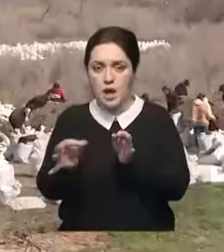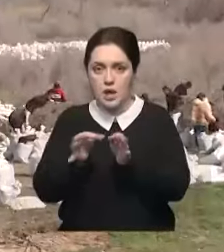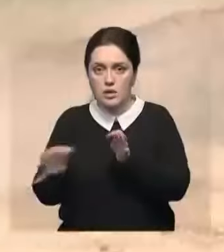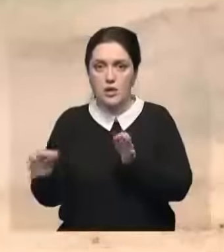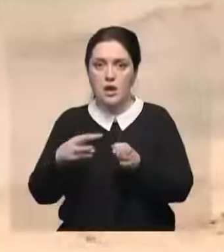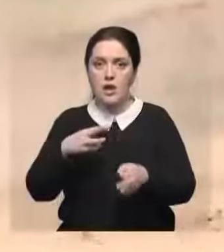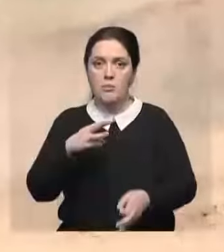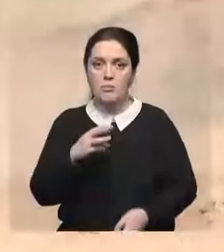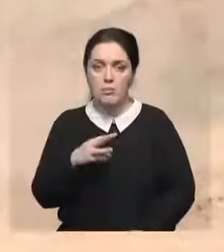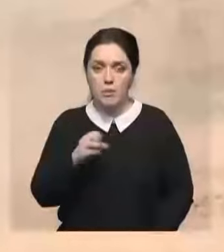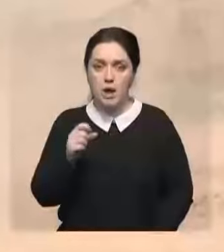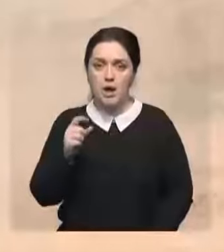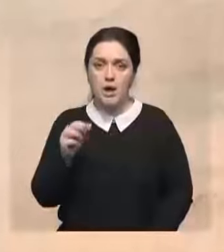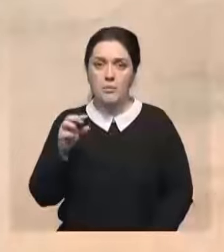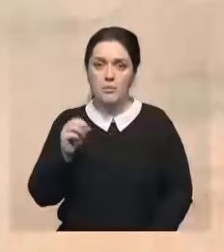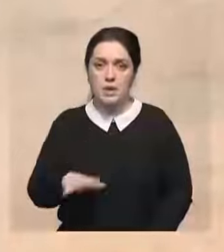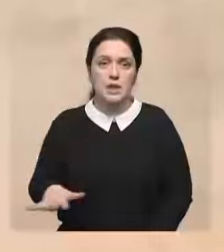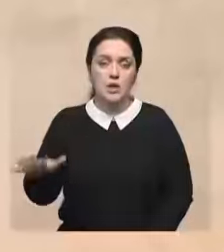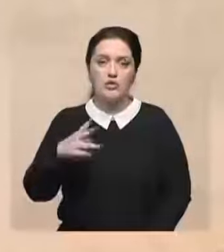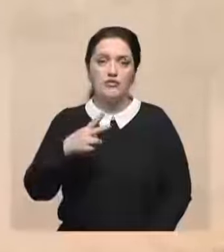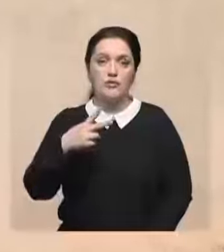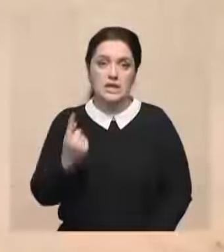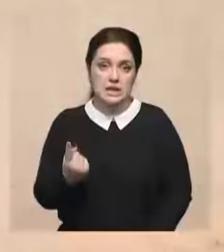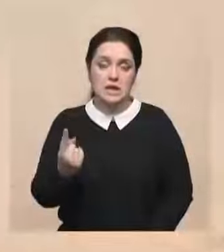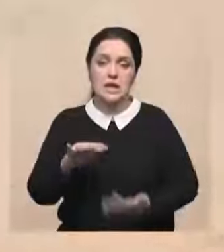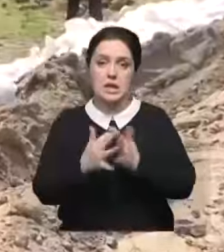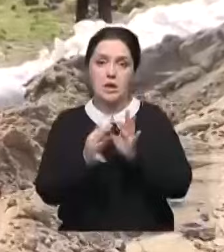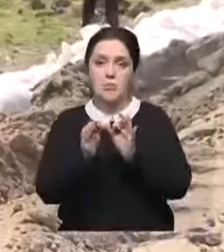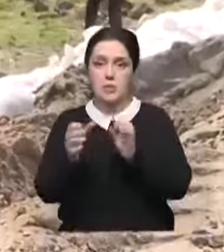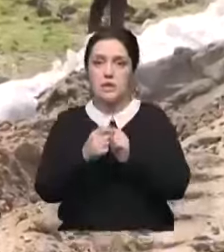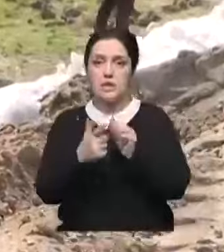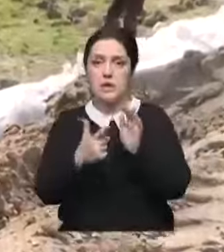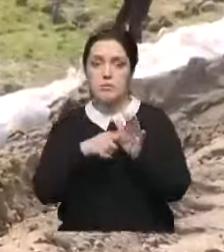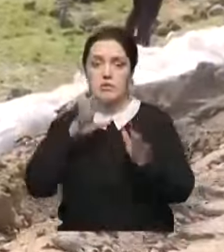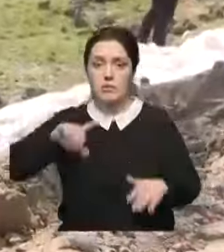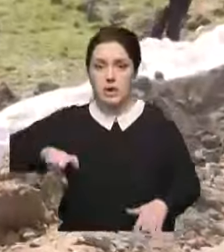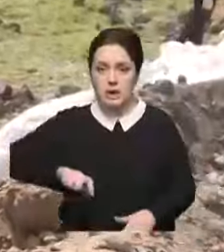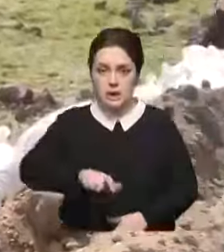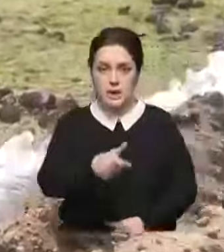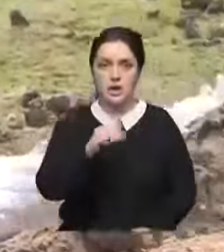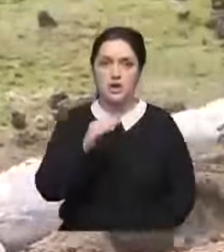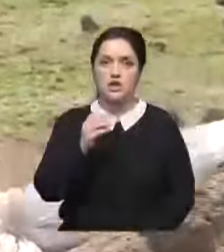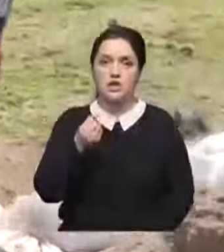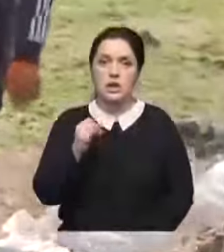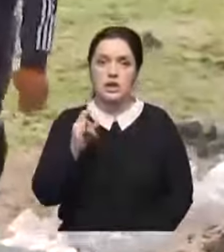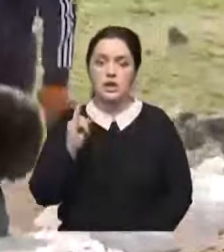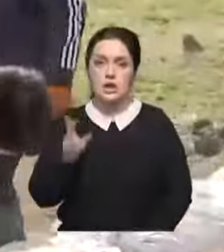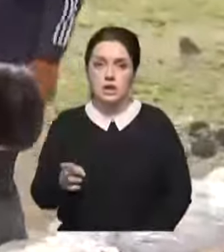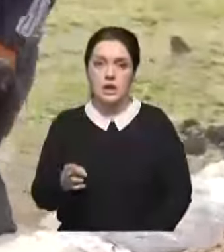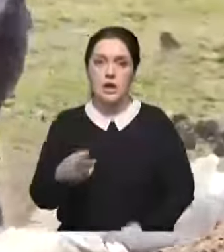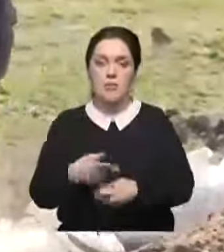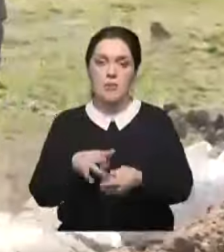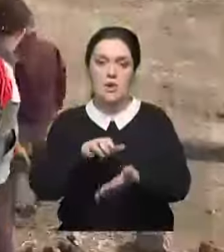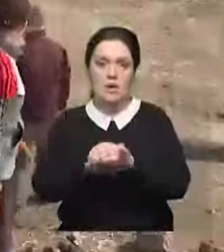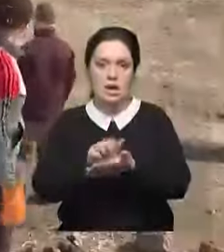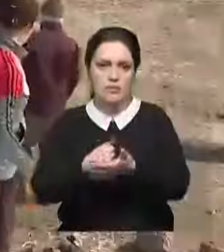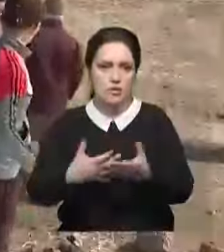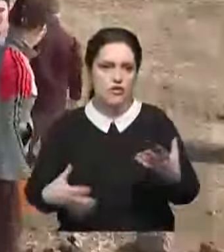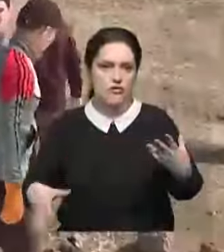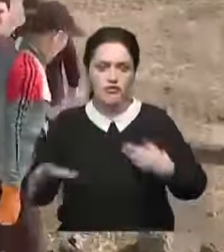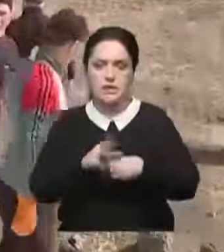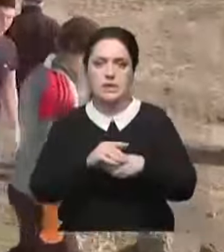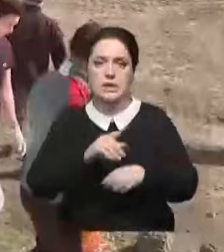в Махамбетском районе из 21 населенного пункта 17 расположены на берегу реки Жайык. Поэтому задействованы все